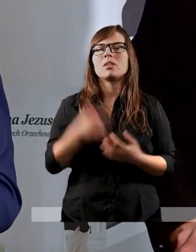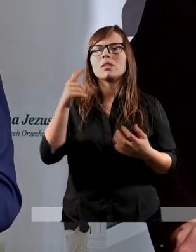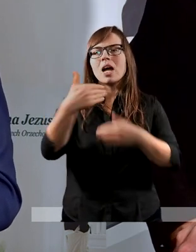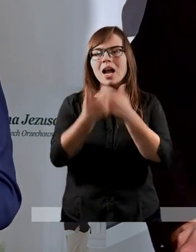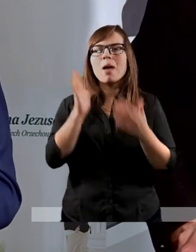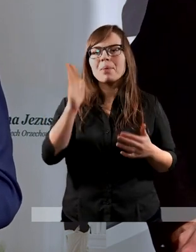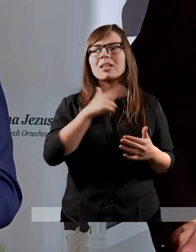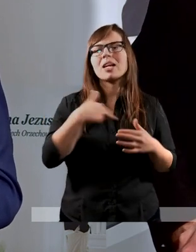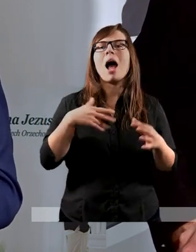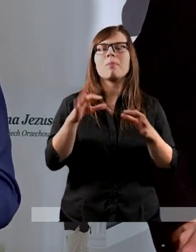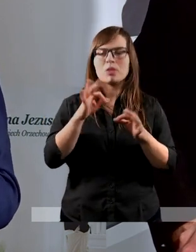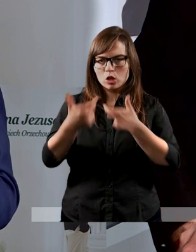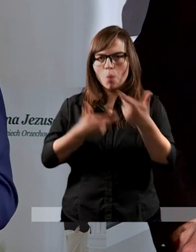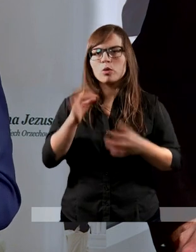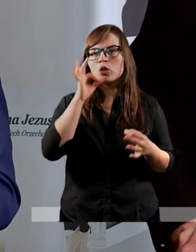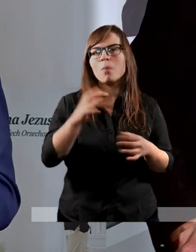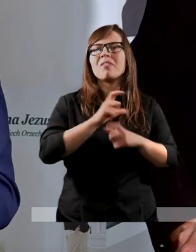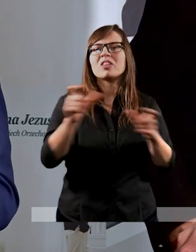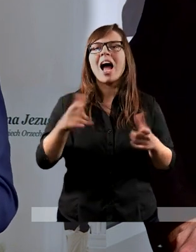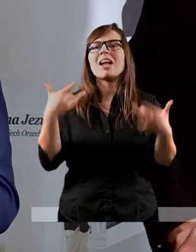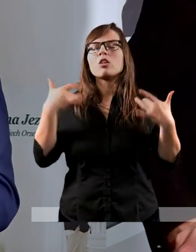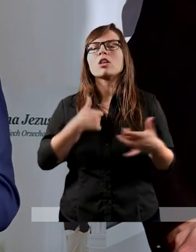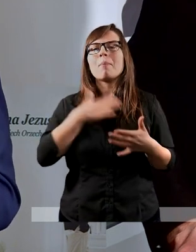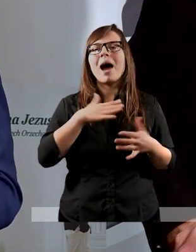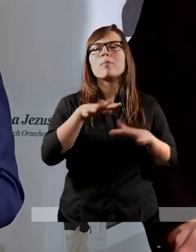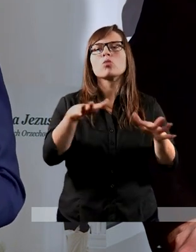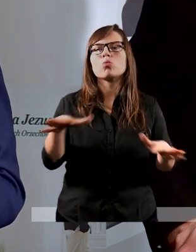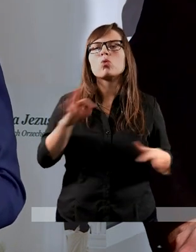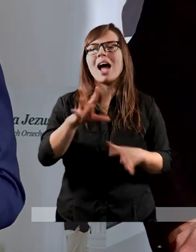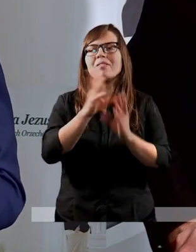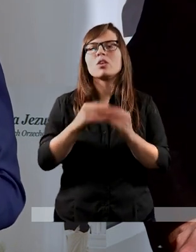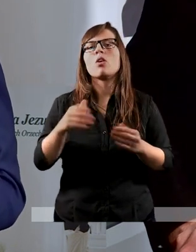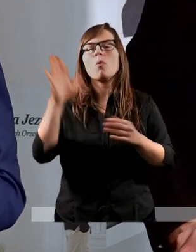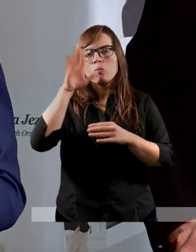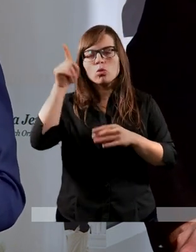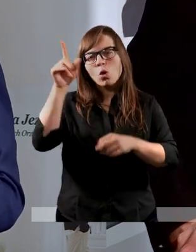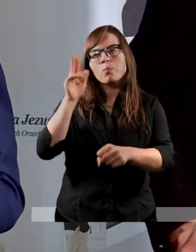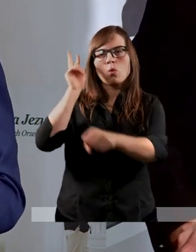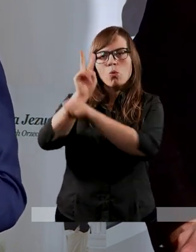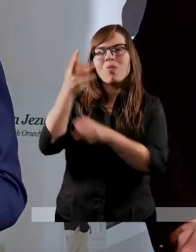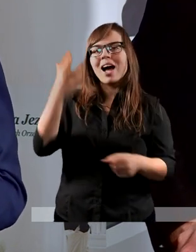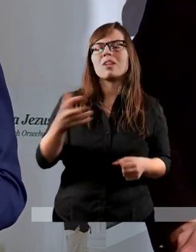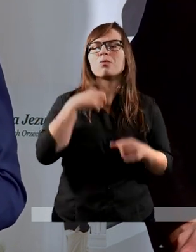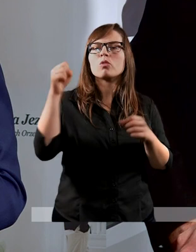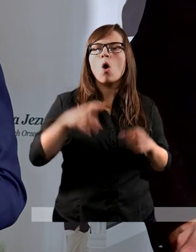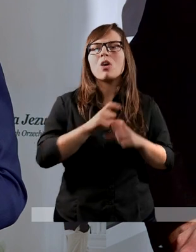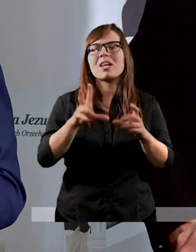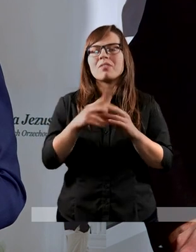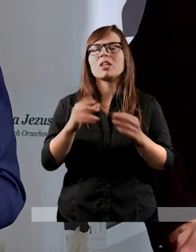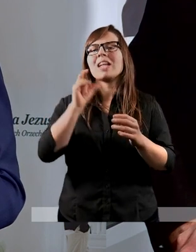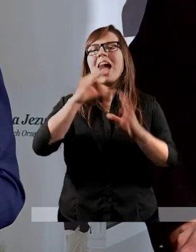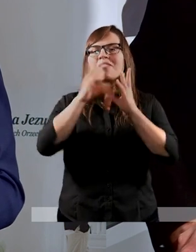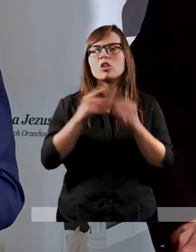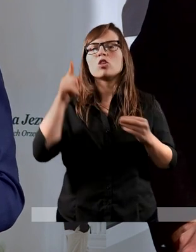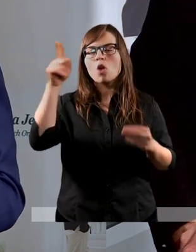ten chleb będzie zapewniony. Żyjemy w czasach, kiedy mamy wszystkiego tak dużo. Daj nam, Panie, ufać, gdyby przyszły gorsze czasy. Za